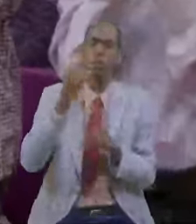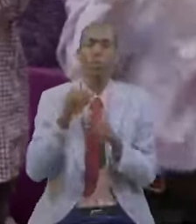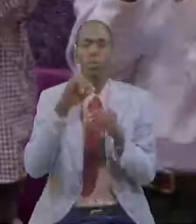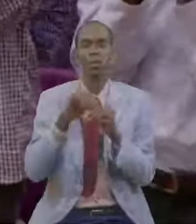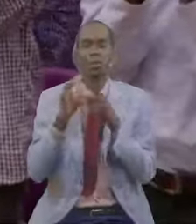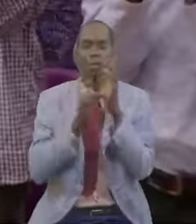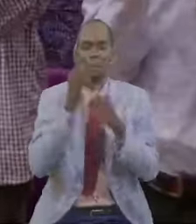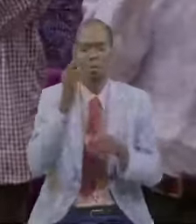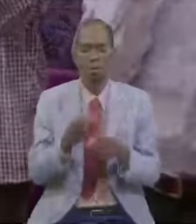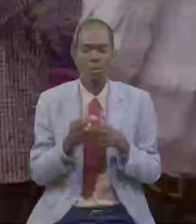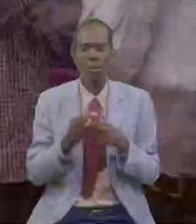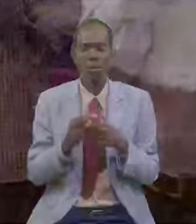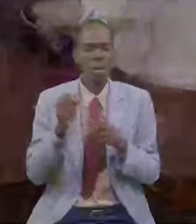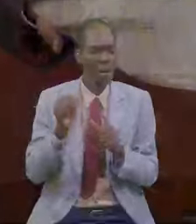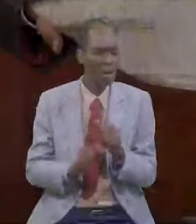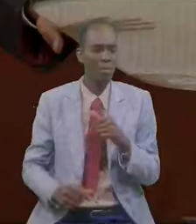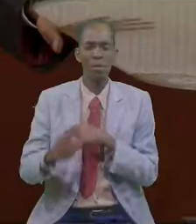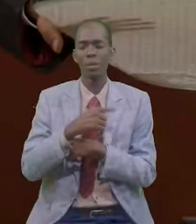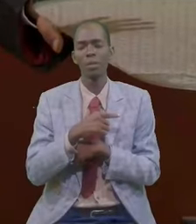Jésus-Christ. Chaque jour,